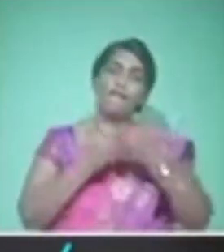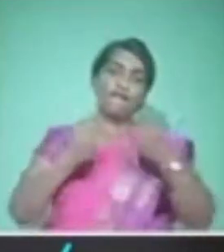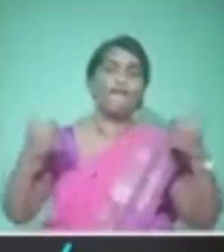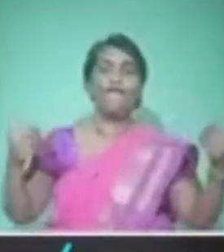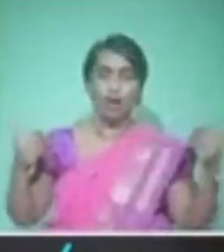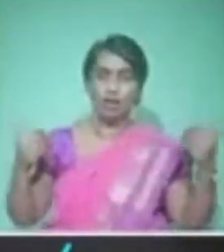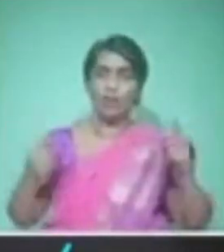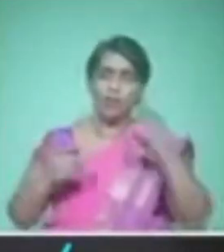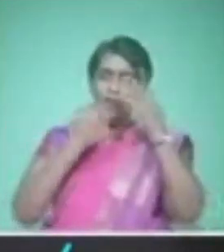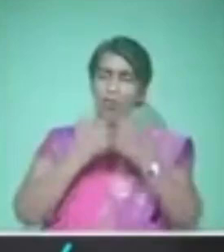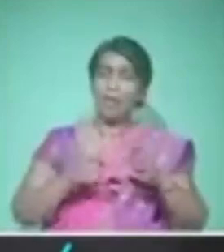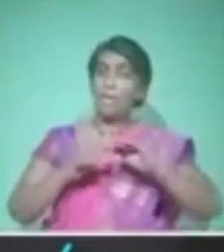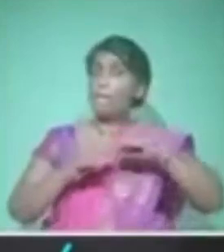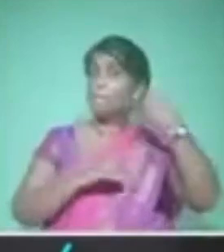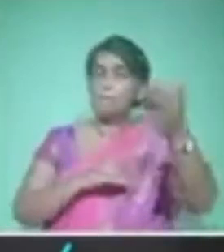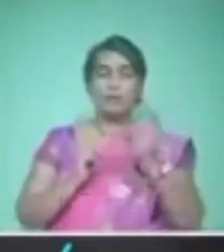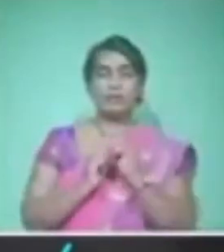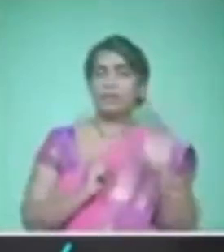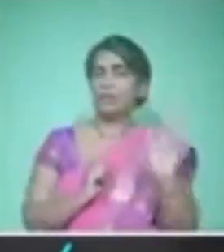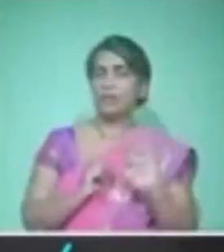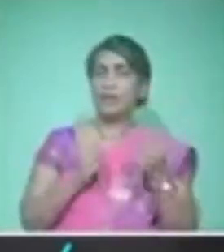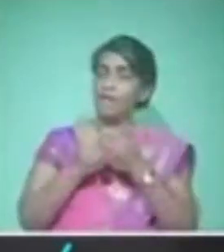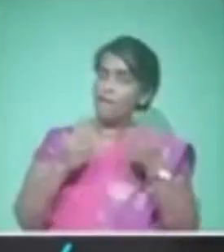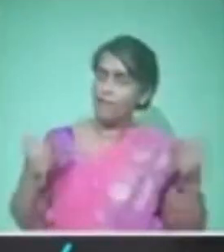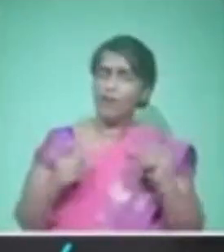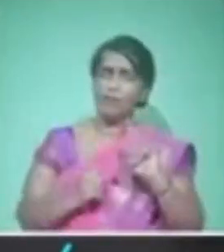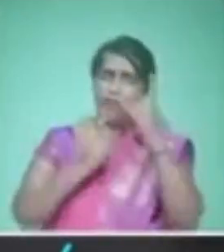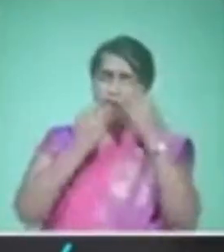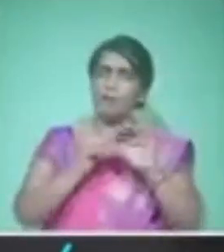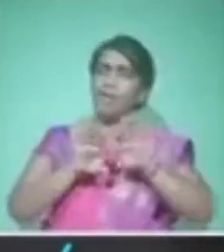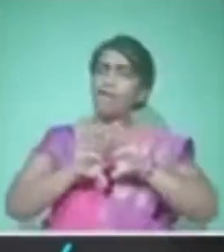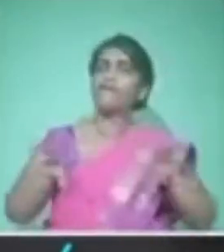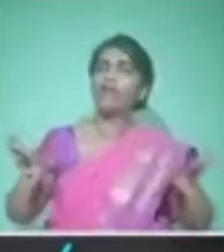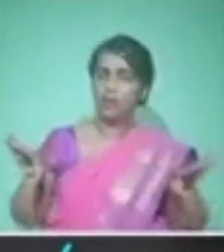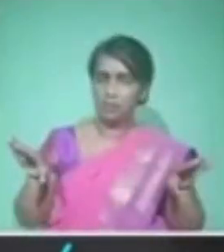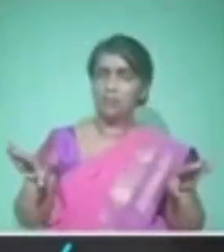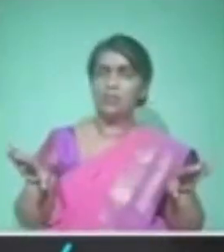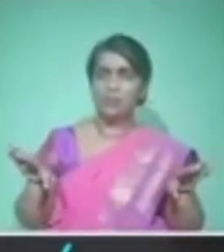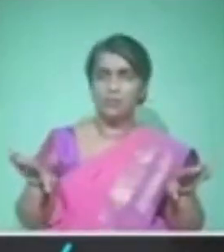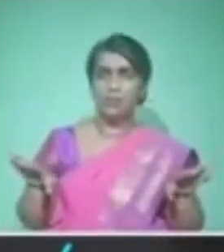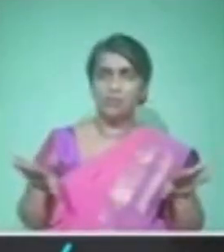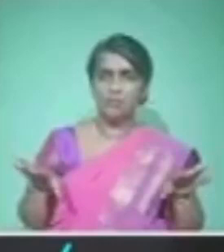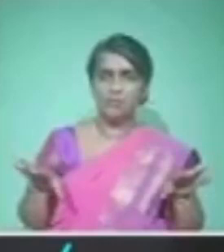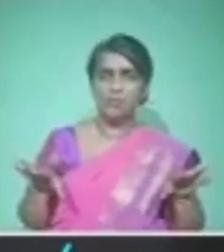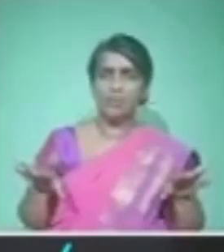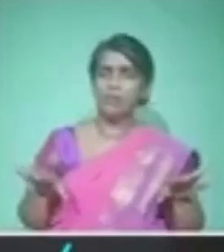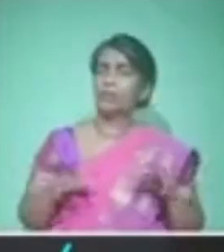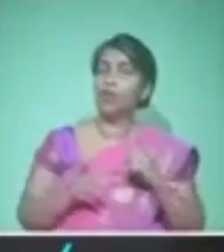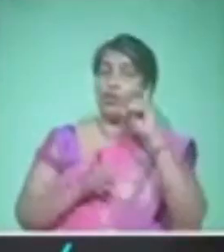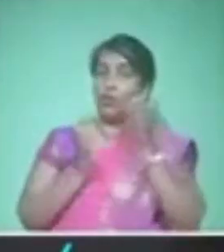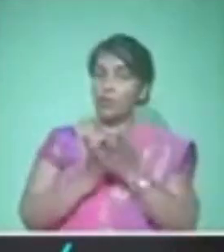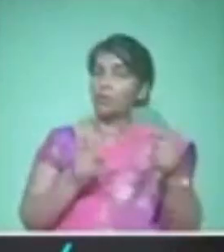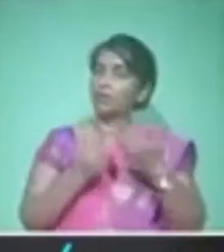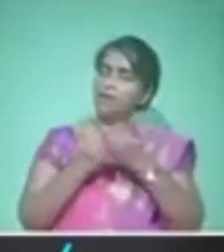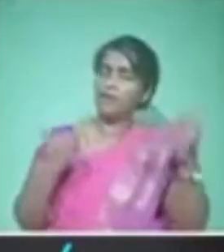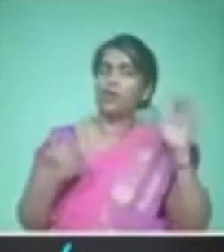කරන්න මුල ඉඳලම පස්සේ කරන්න බෑ ඕවා මුල ඉඳලම ඒක වෙනම කරන්න ගරු අන්තිමනේ ඔබතුමාට තව විනාඩි දෙකක් තියෙනවා කොළඹ වරාය නගරේ මුල